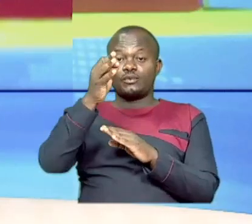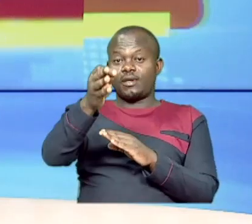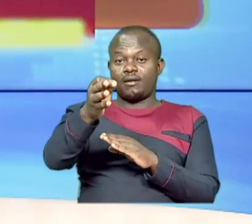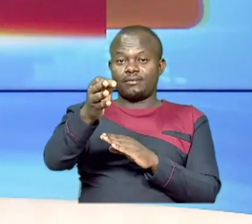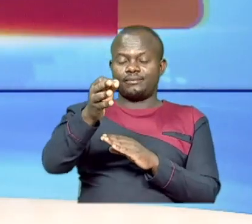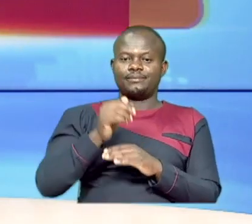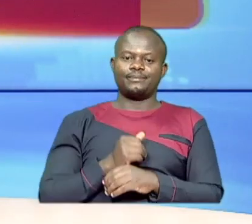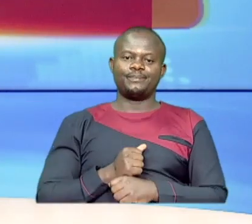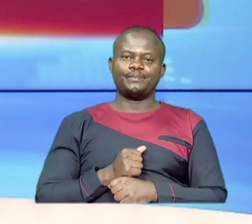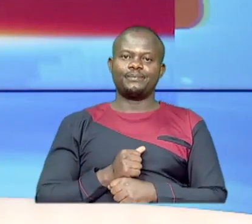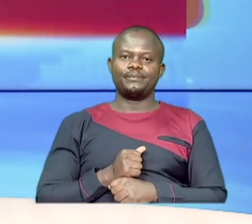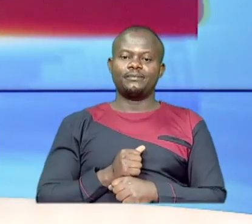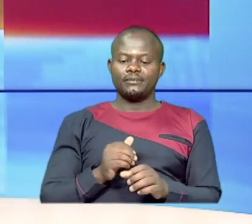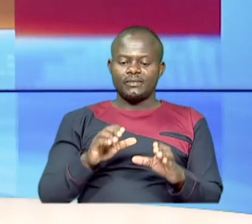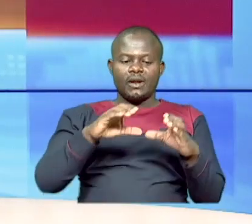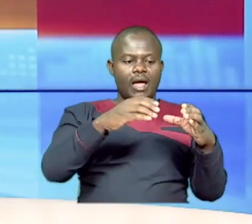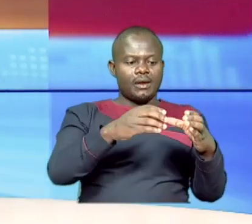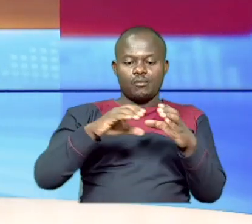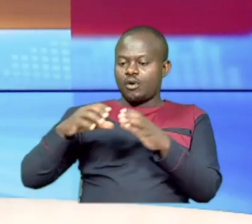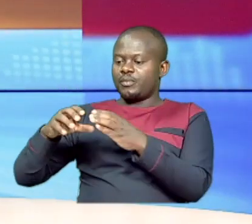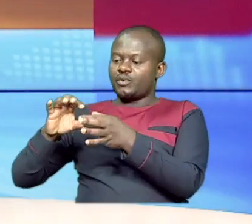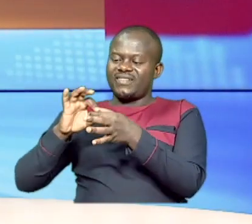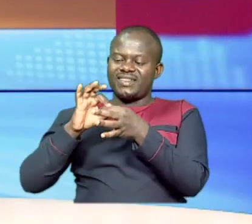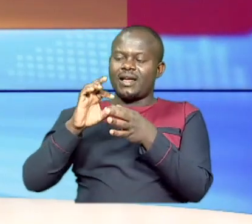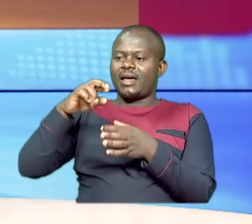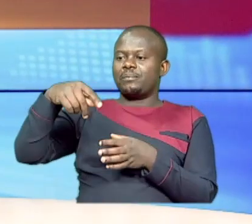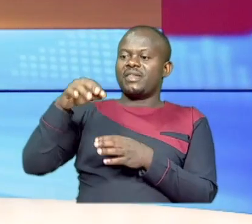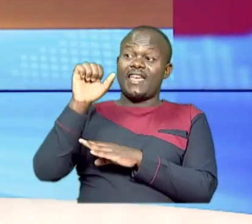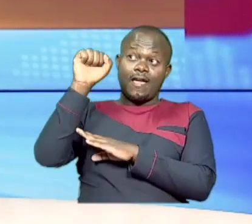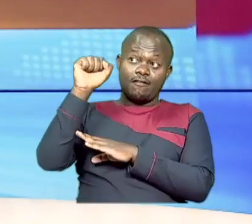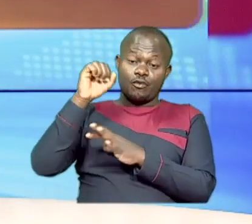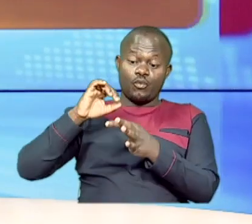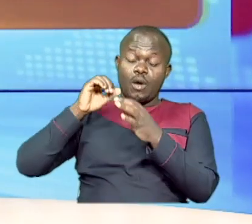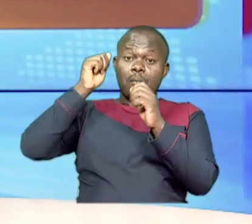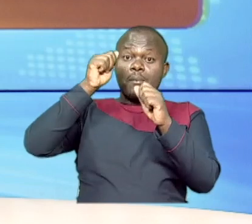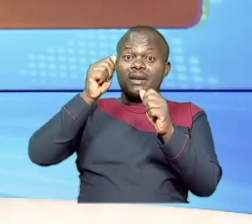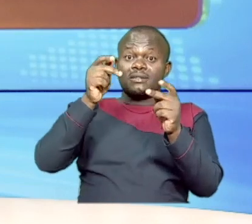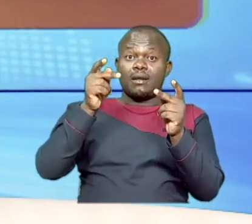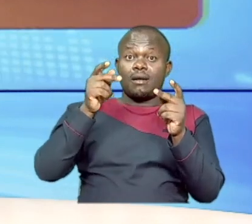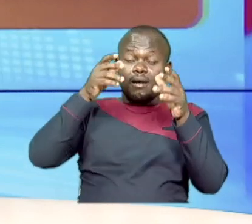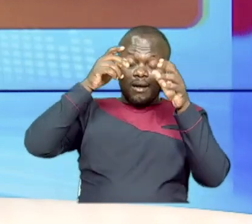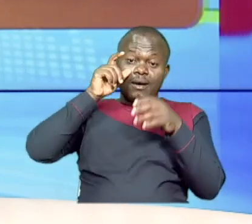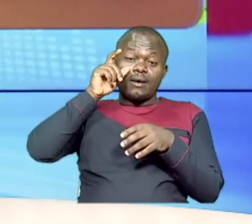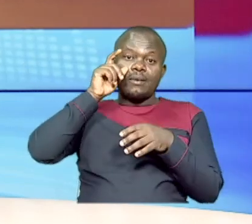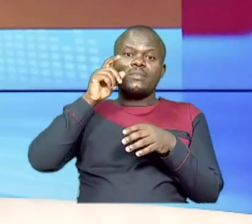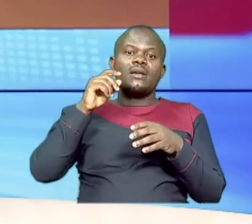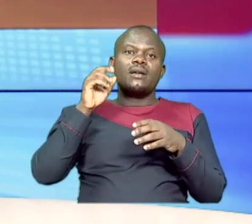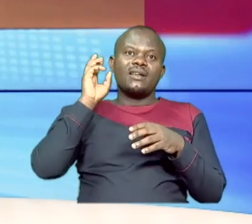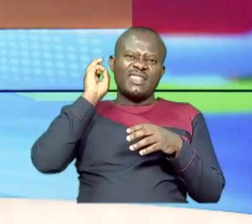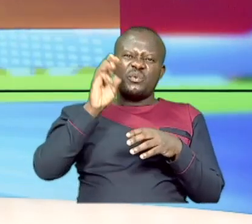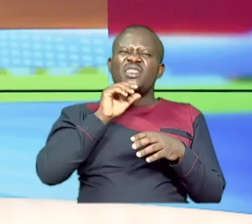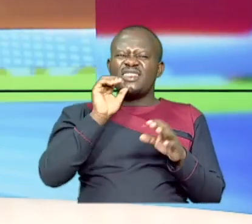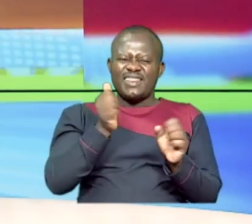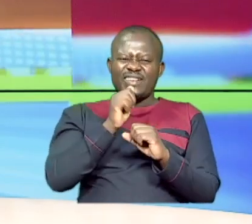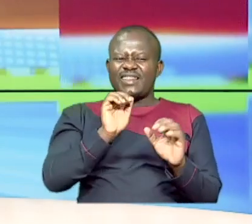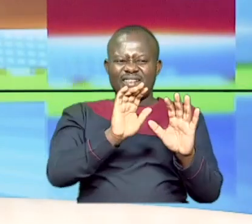Abagize imitwe ya politiki yifatanyije na FPR kwamamaza umukandida wayo bashimangira ko badashobora kwitesha Paul Kagame kuko bazi